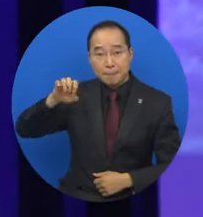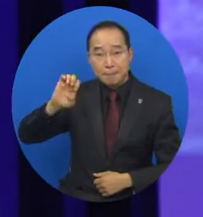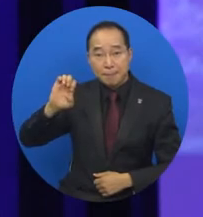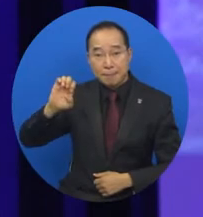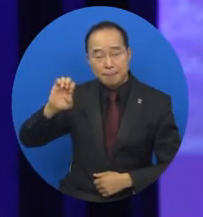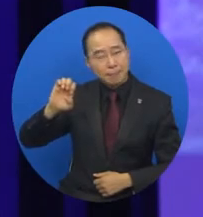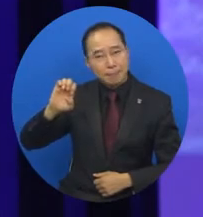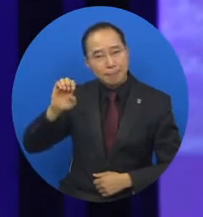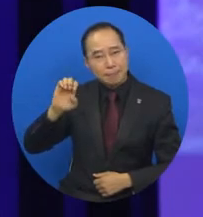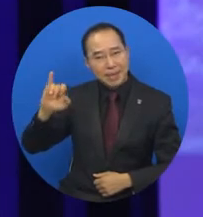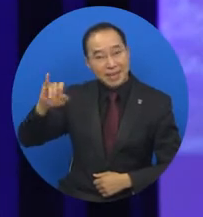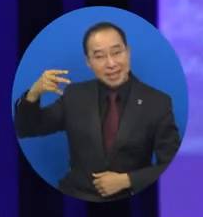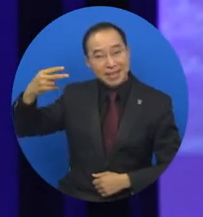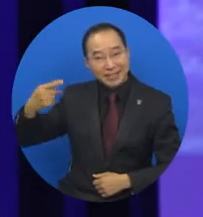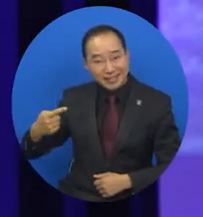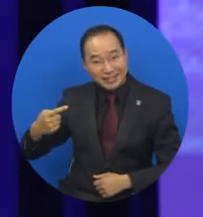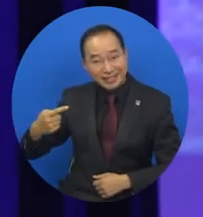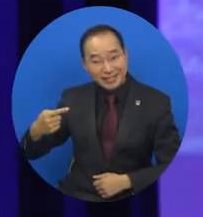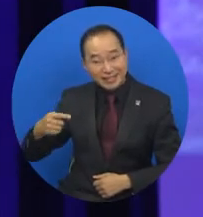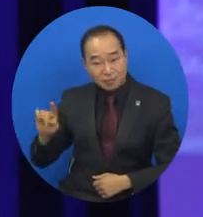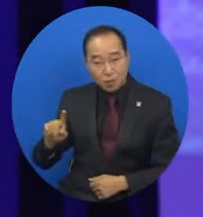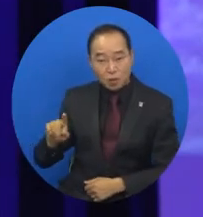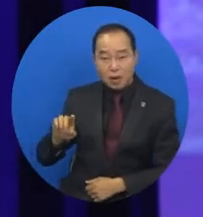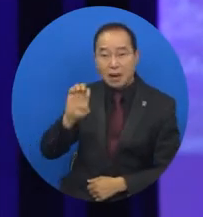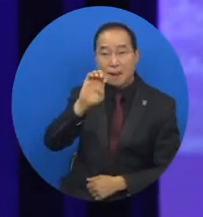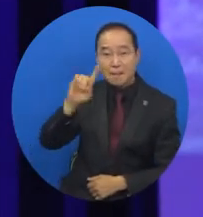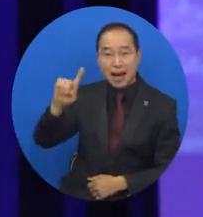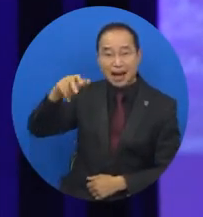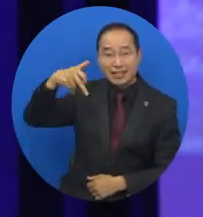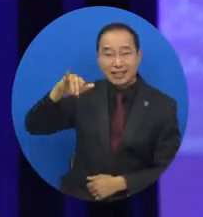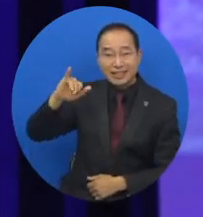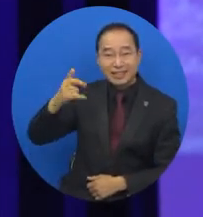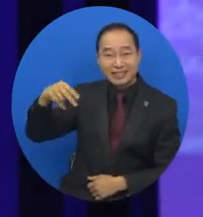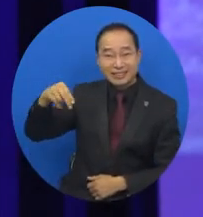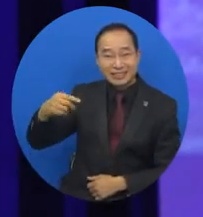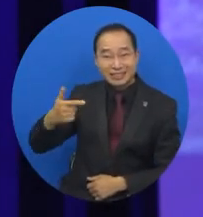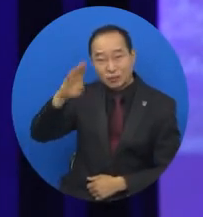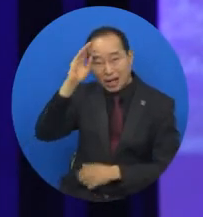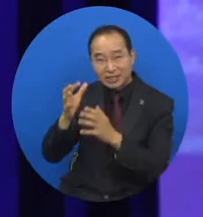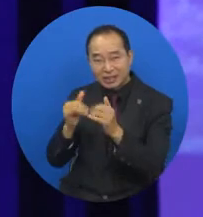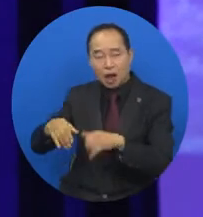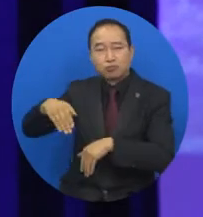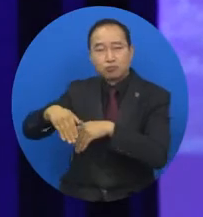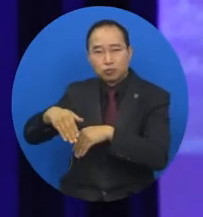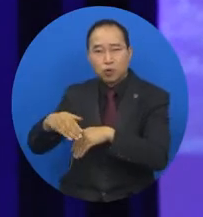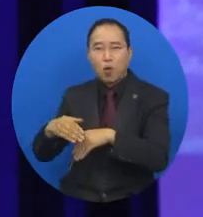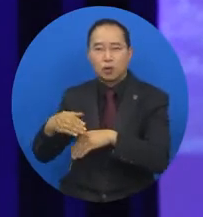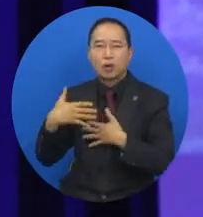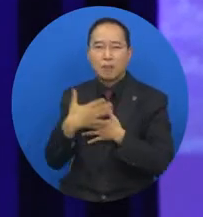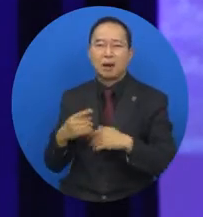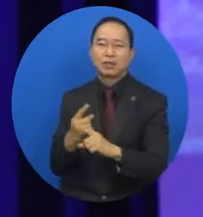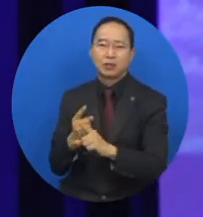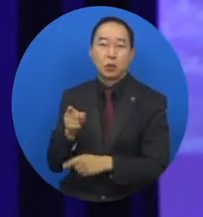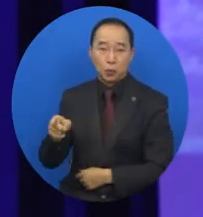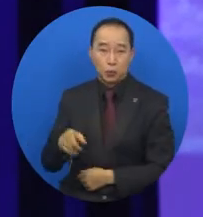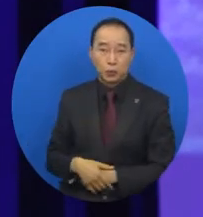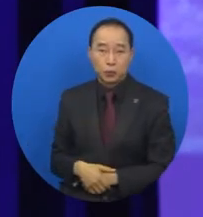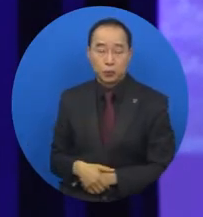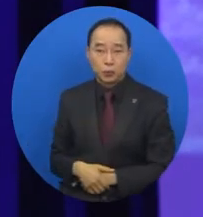이제 파킨슨 환자들을 대상으로 한 무용 치료 같은 프로그램이었어요. 근데